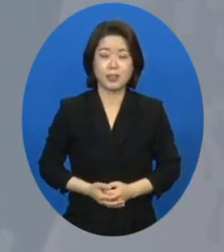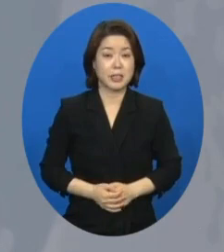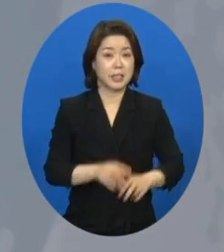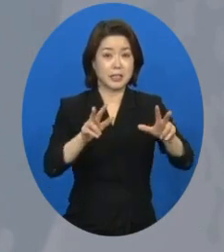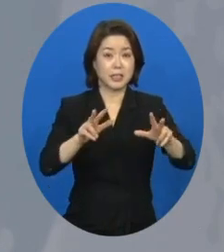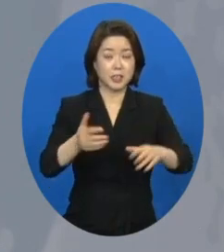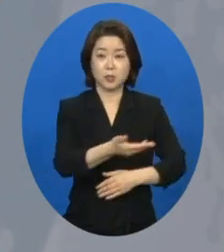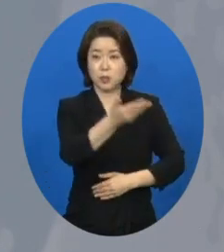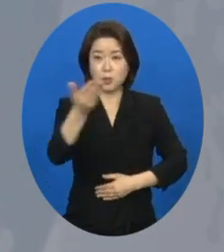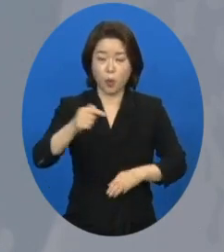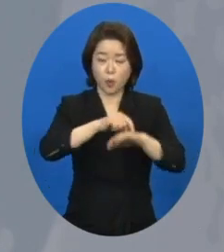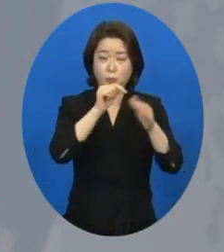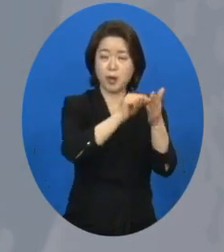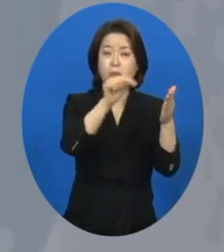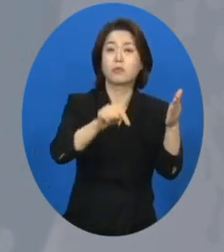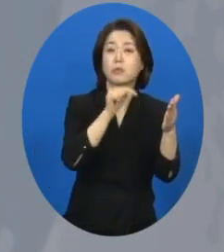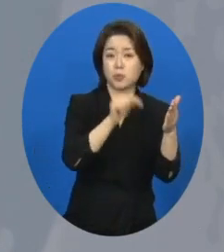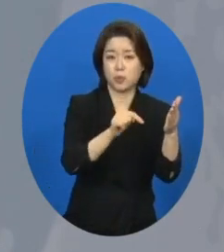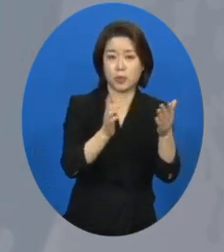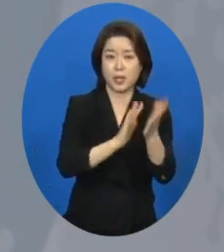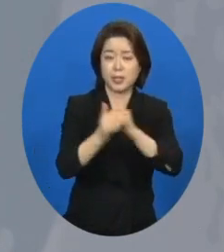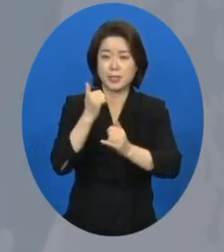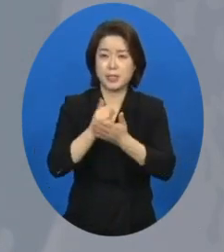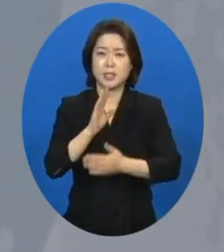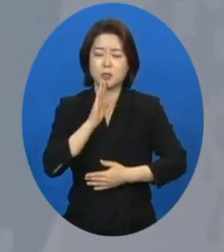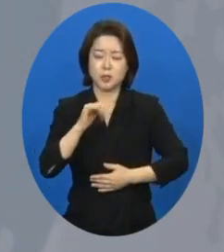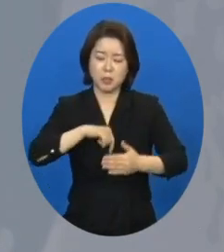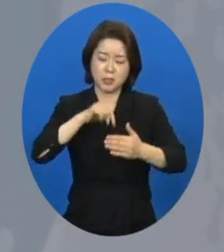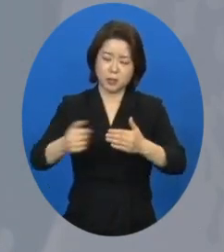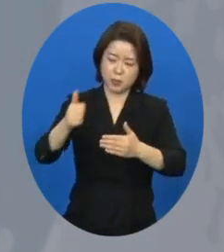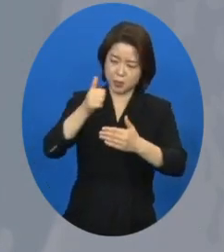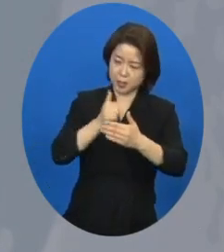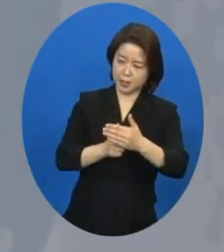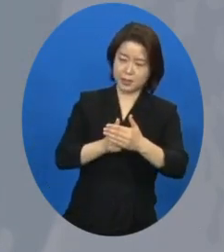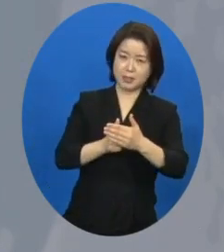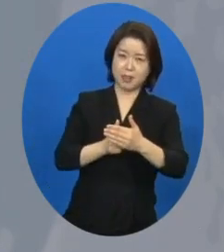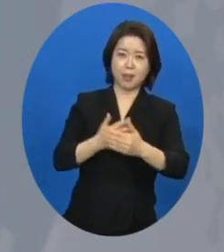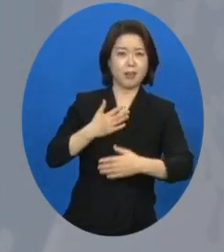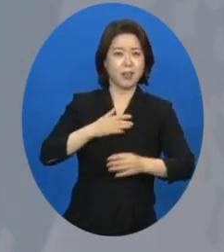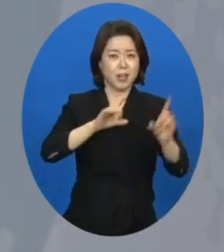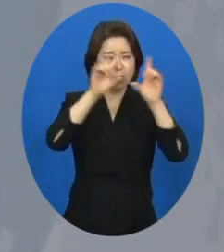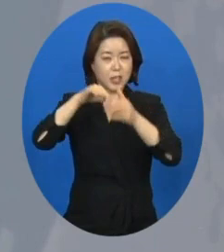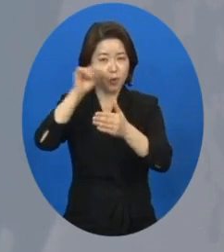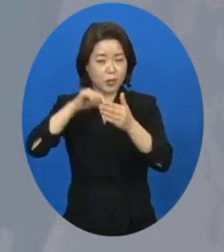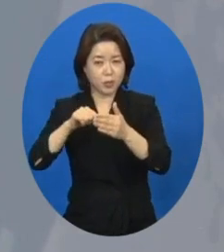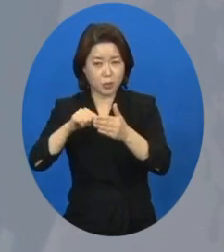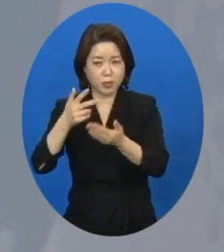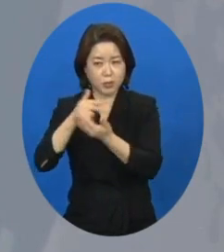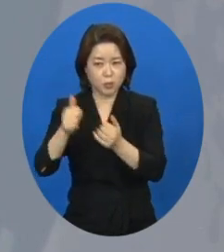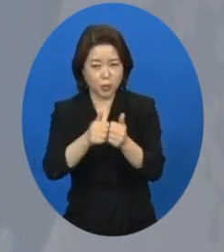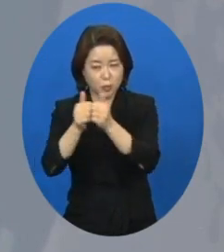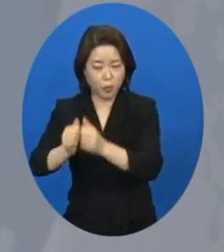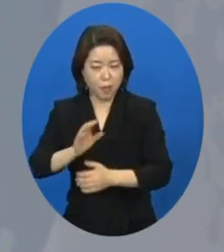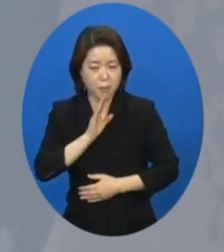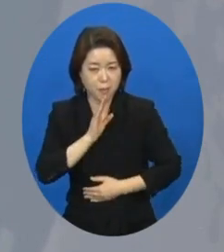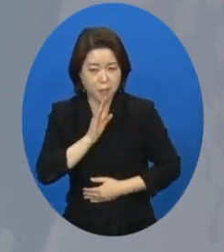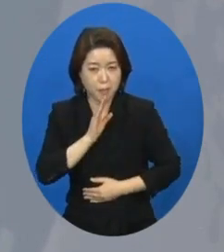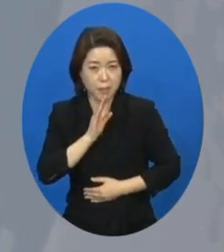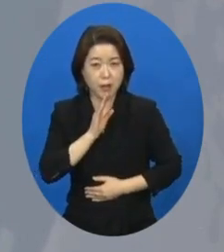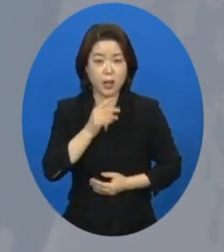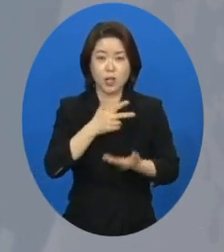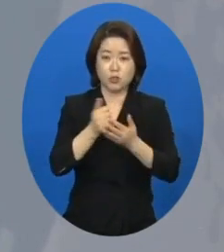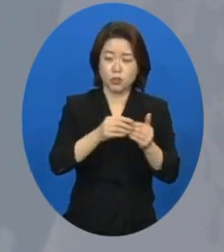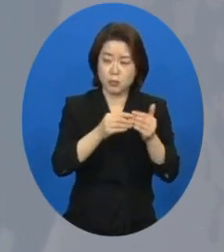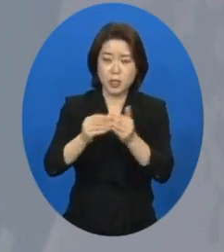지금 현재 여러분의 마음속에 예수님은 정말 내 안에 계신가? 내 생활 속에서 주님과 동행할 수 있는가? 주님의